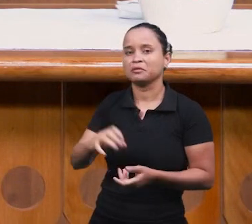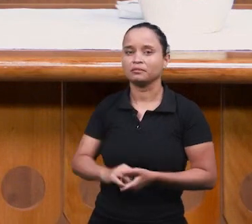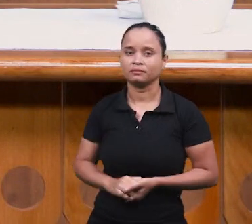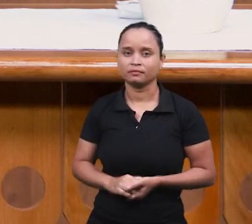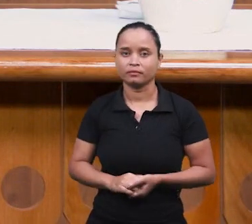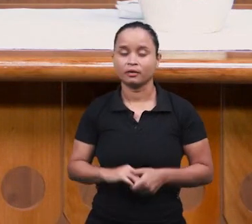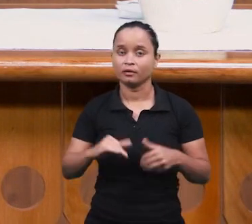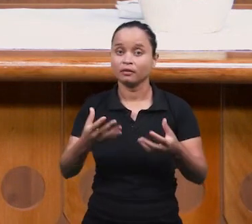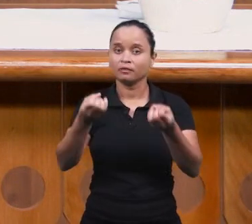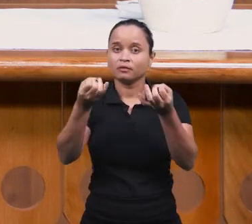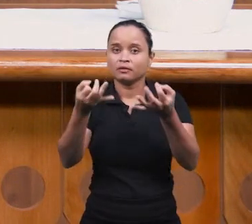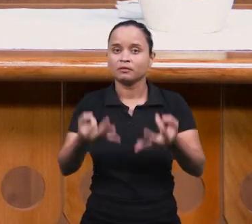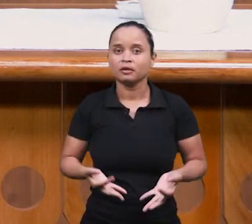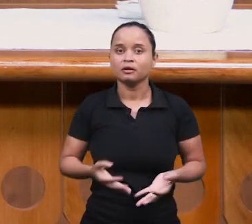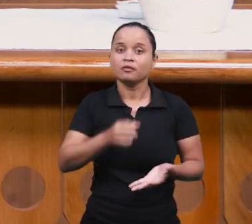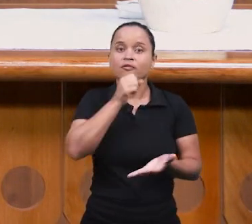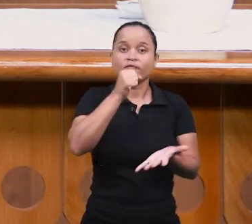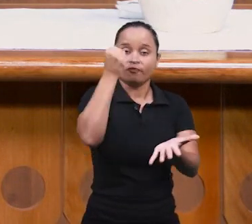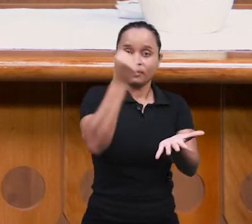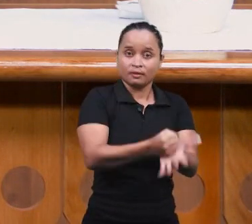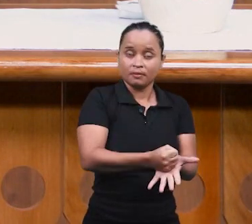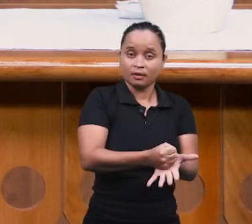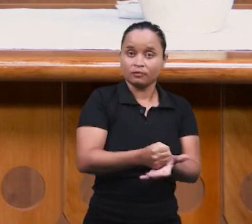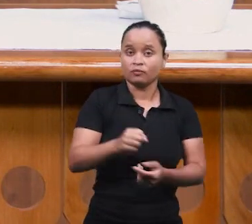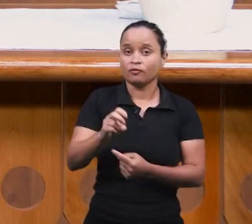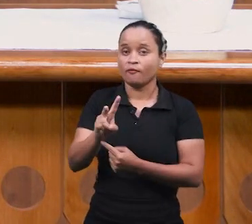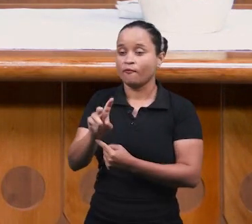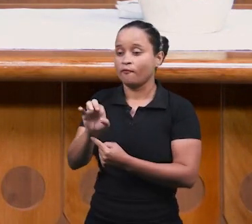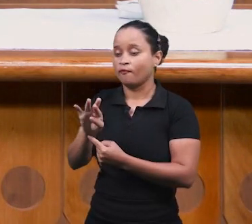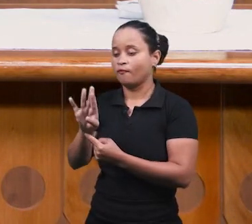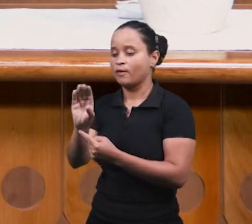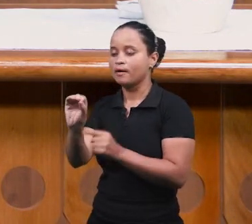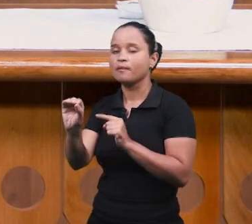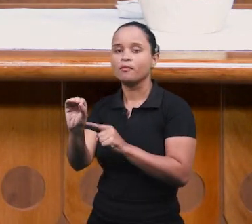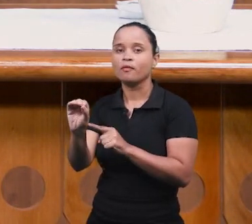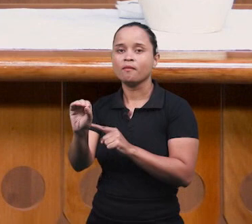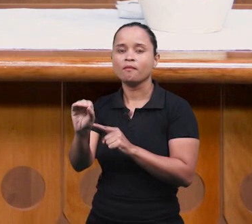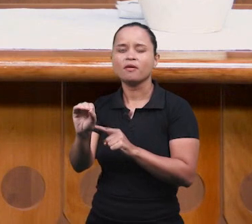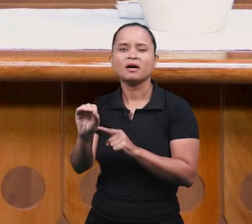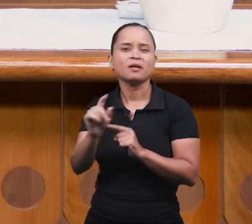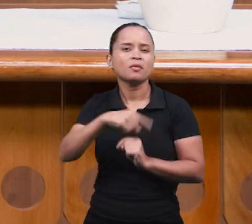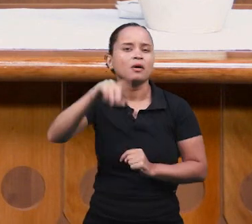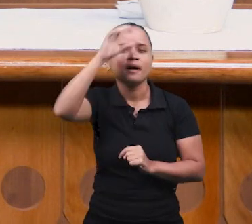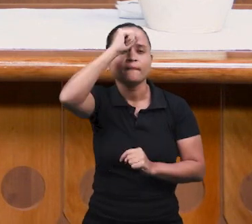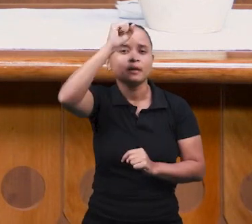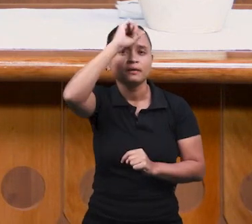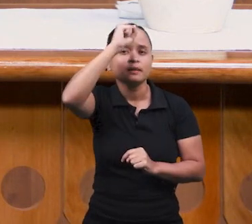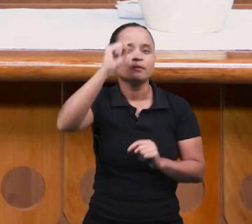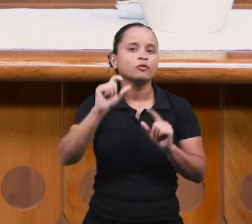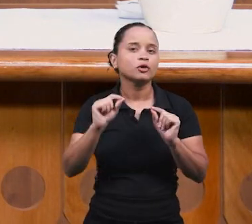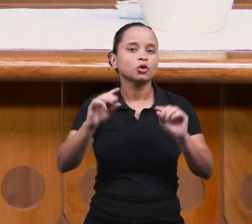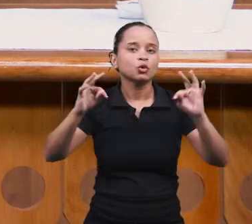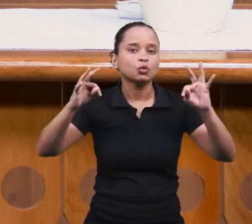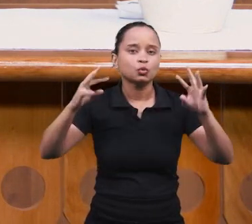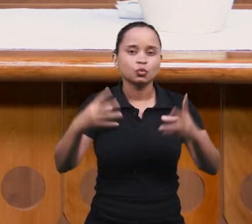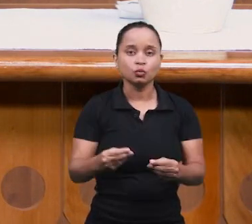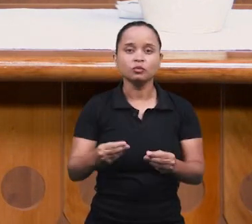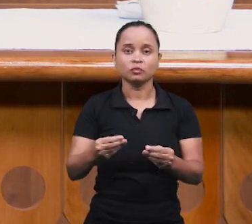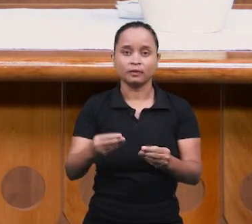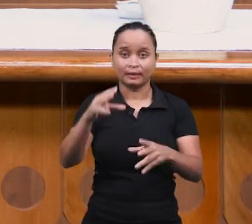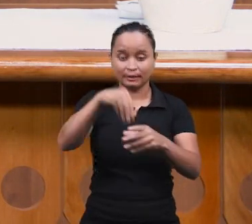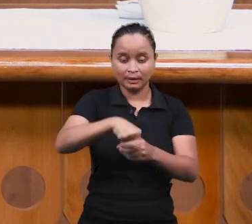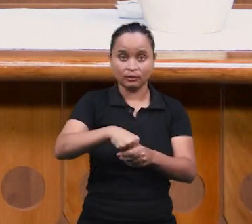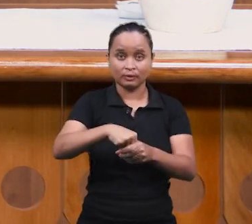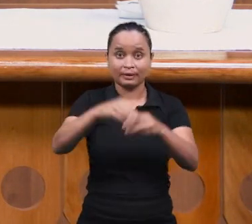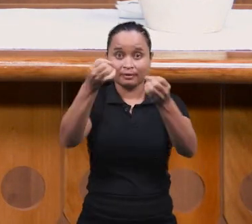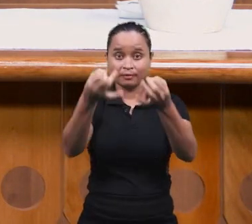sommes en train de parler du Verbe, de la parole, à l'Ancien Testament, nous apprenons que tout ce que se trouve là parle